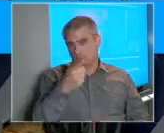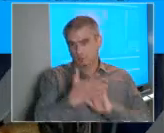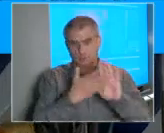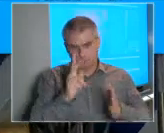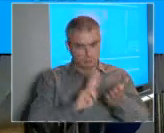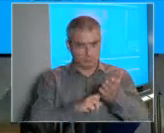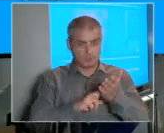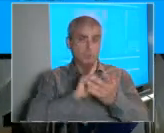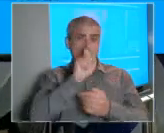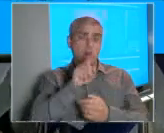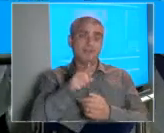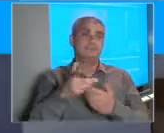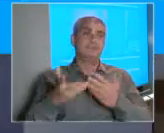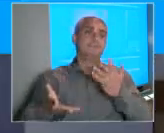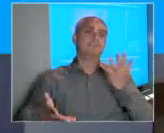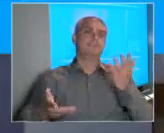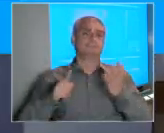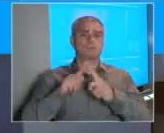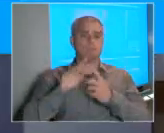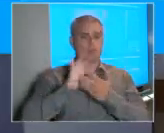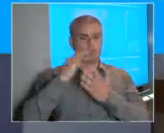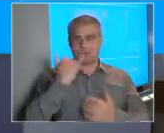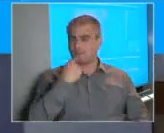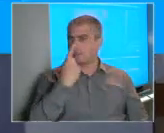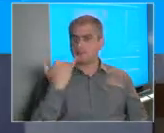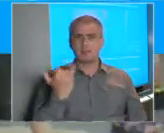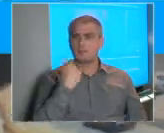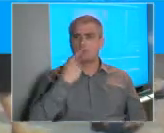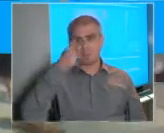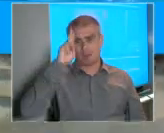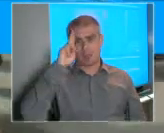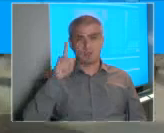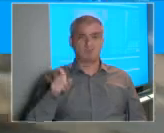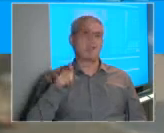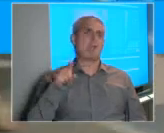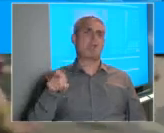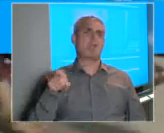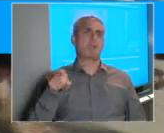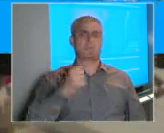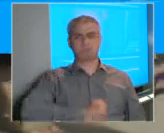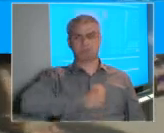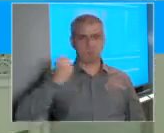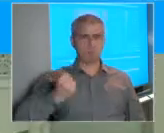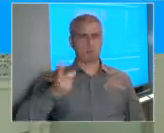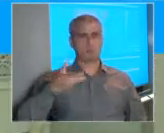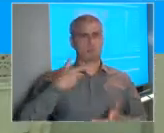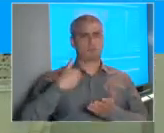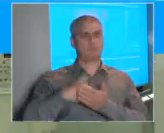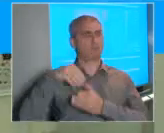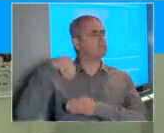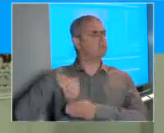אומר, ואולי זאת הנקודה להזכיר, תמיד אומרים על הליכודניקים, הם ימניים, והם ממשיכים